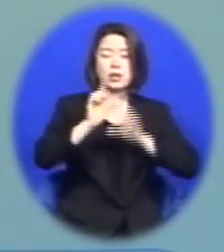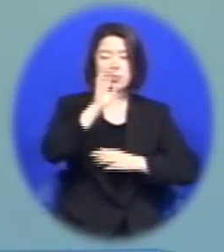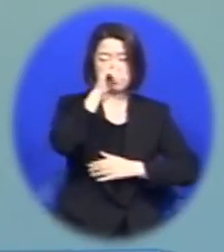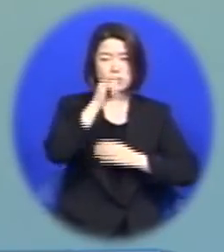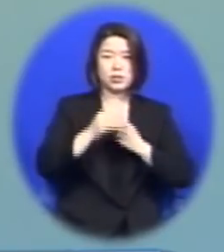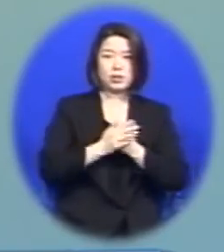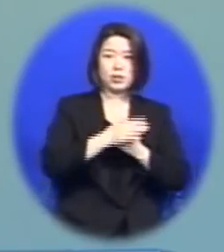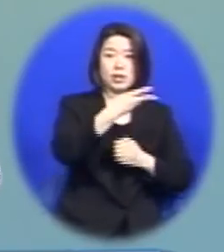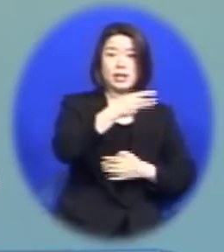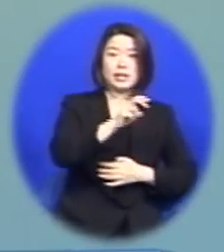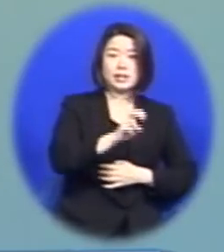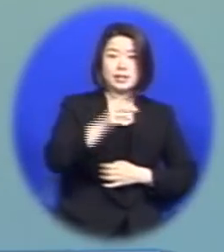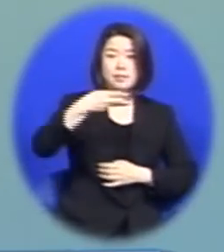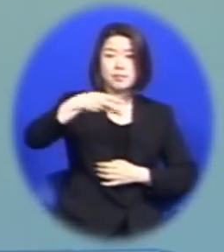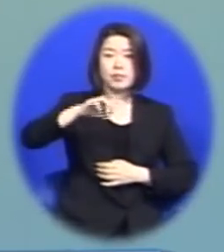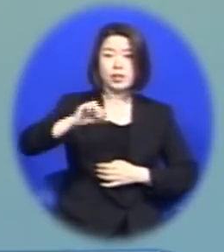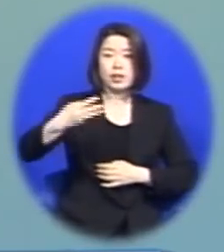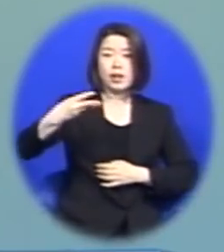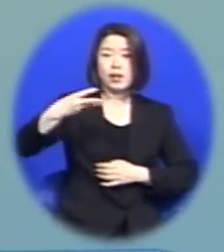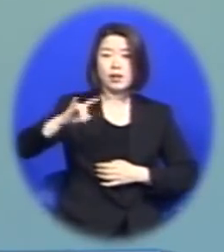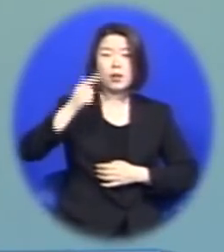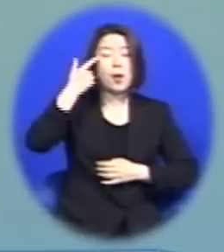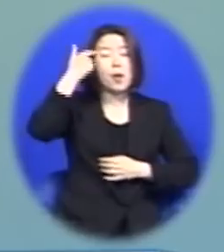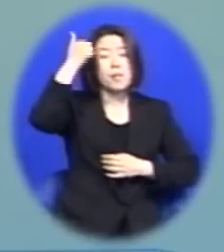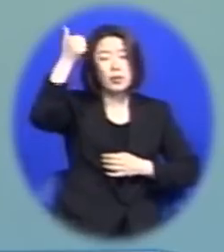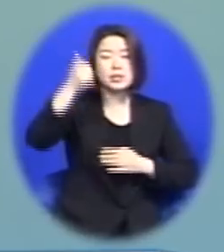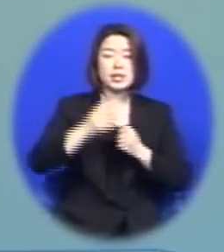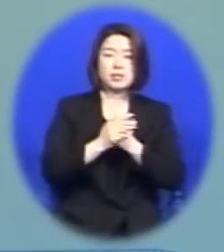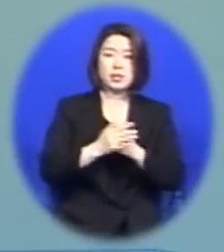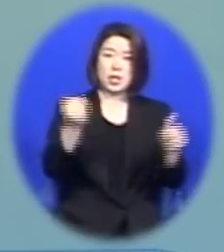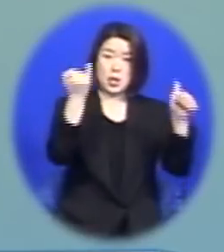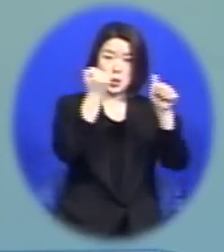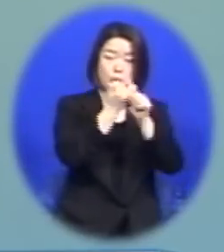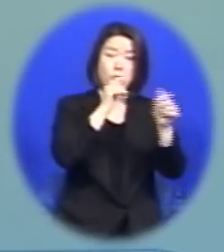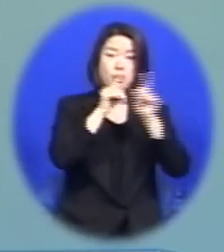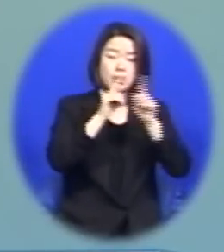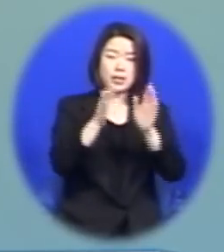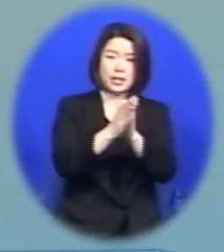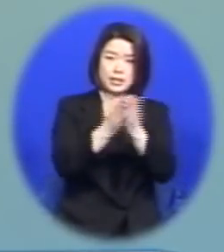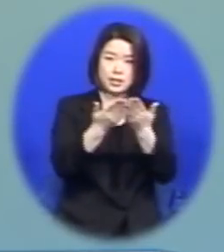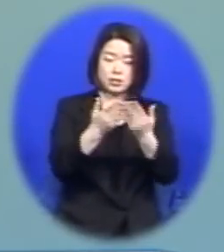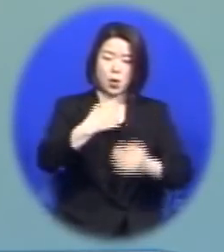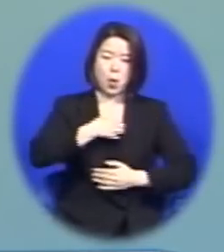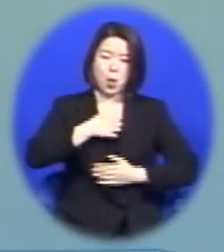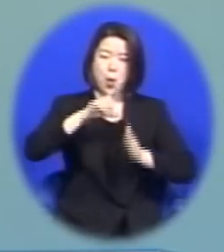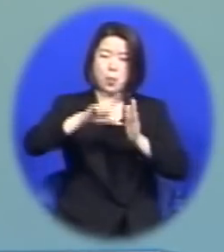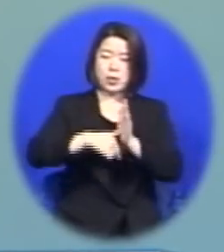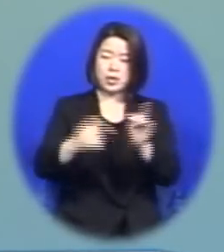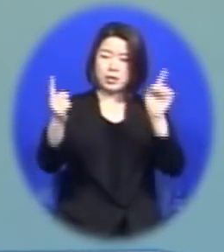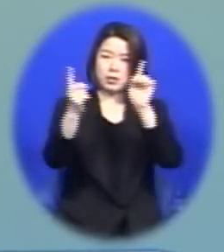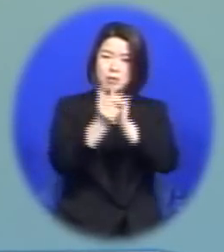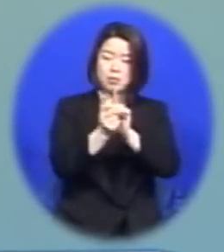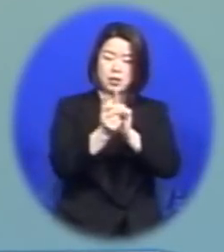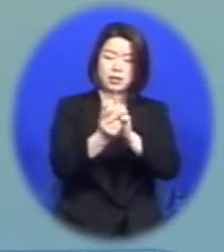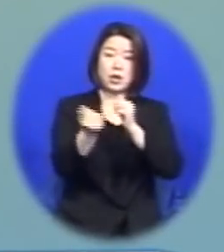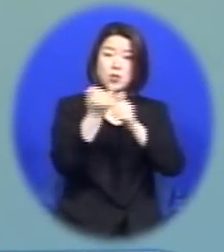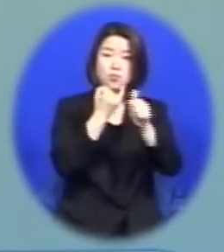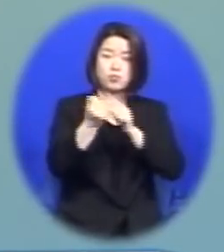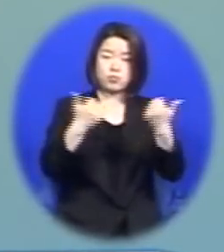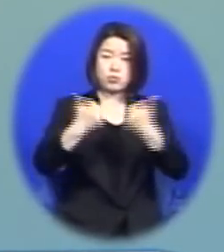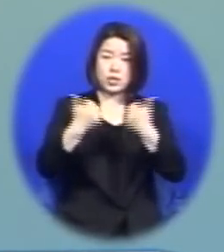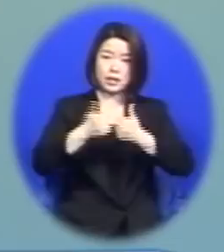젤로 목사님이 결혼을 말하다 라는 책에서 위기를 만난 부부상담 이야기를 하셨는데 위기를